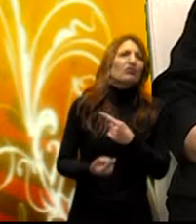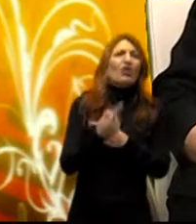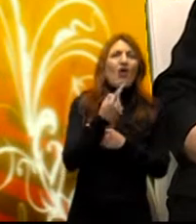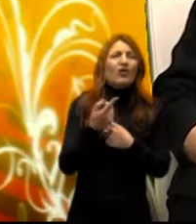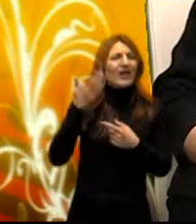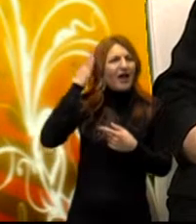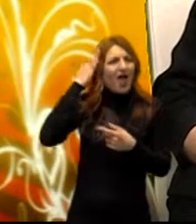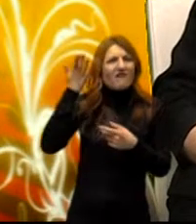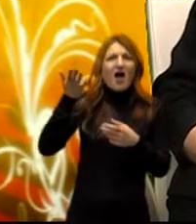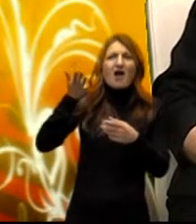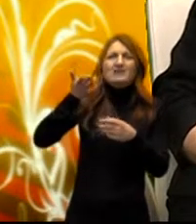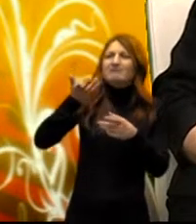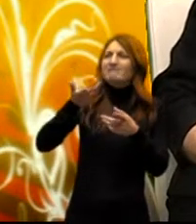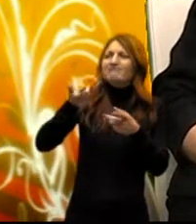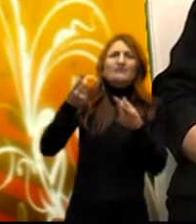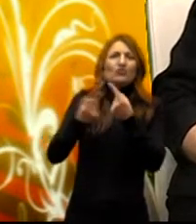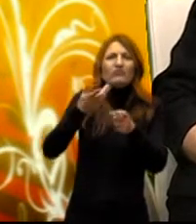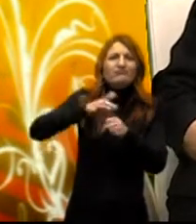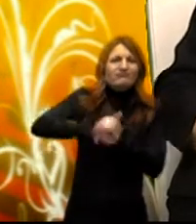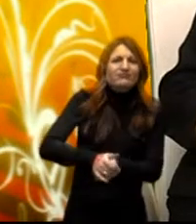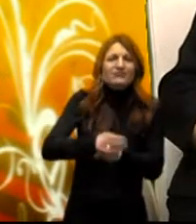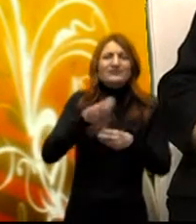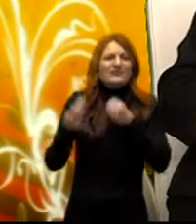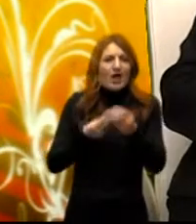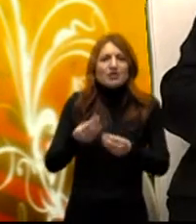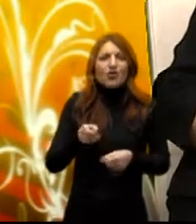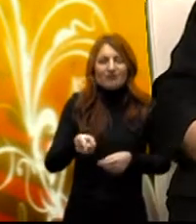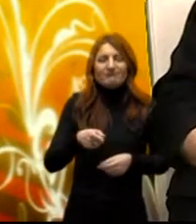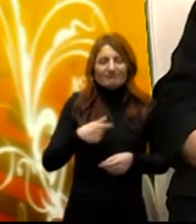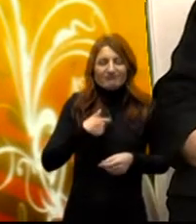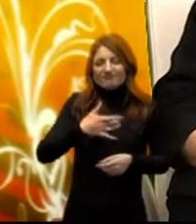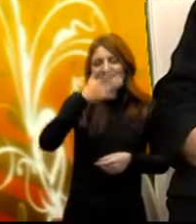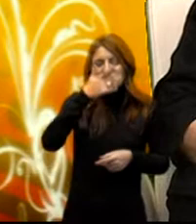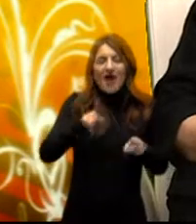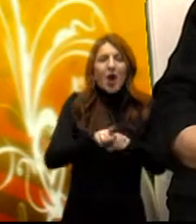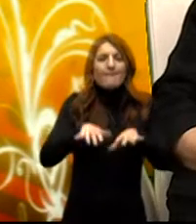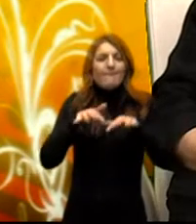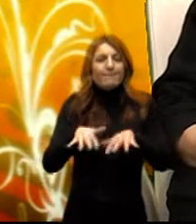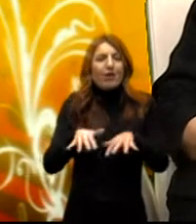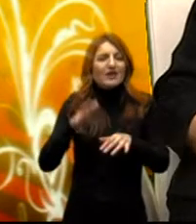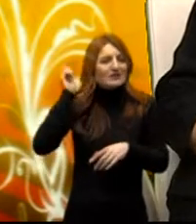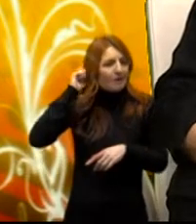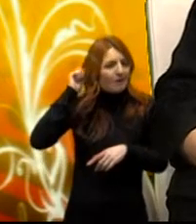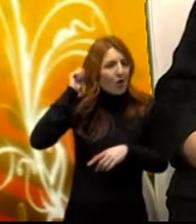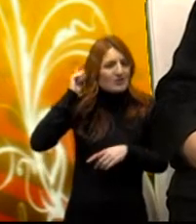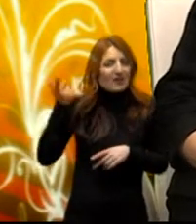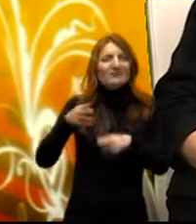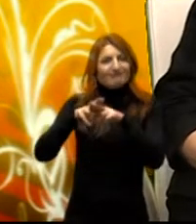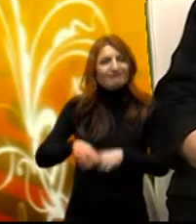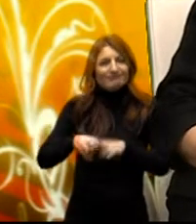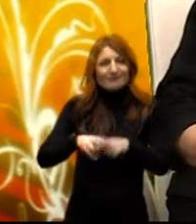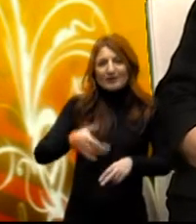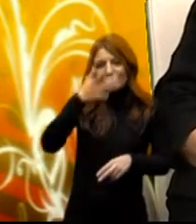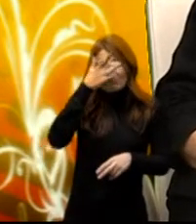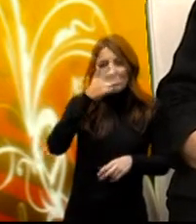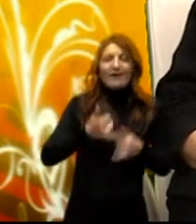glave imamo glavobolju koja može značiti stvarno u okviru nekog potresa mozga, ali može značiti i organsku